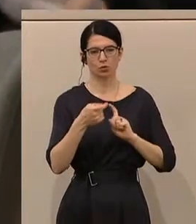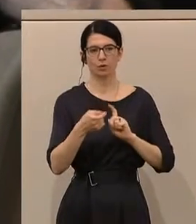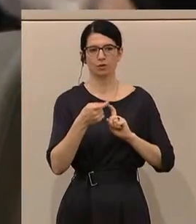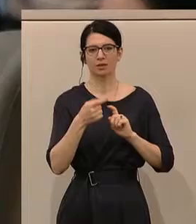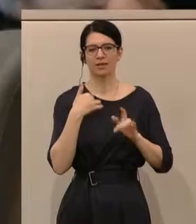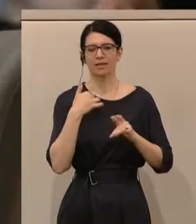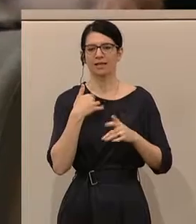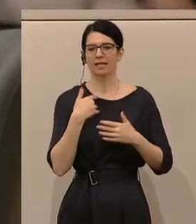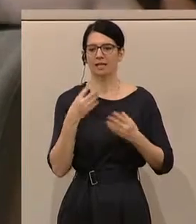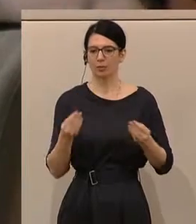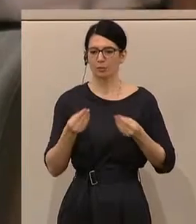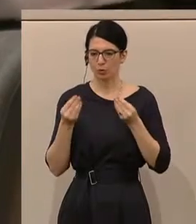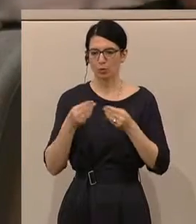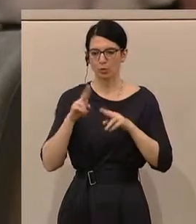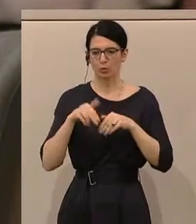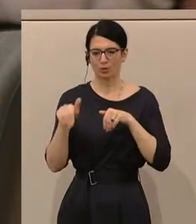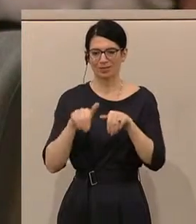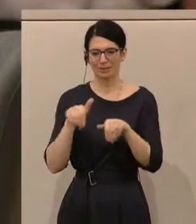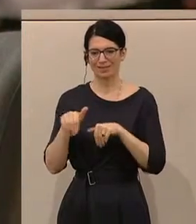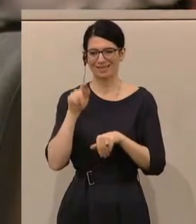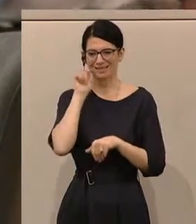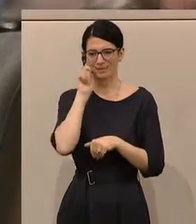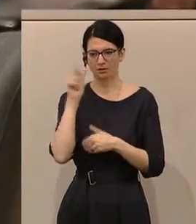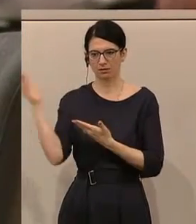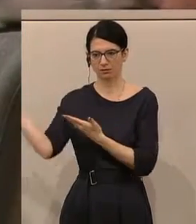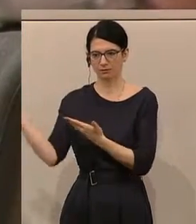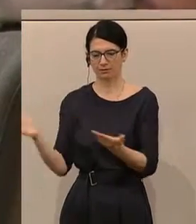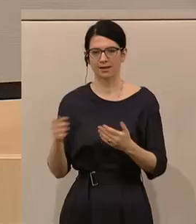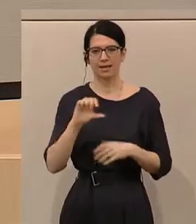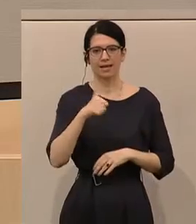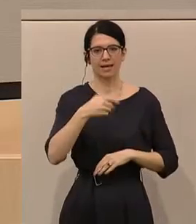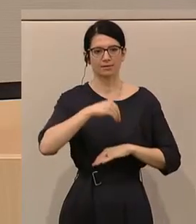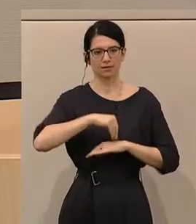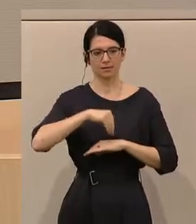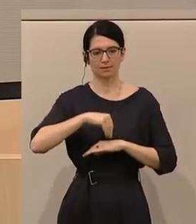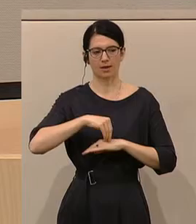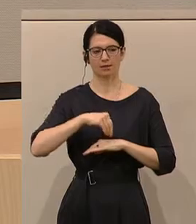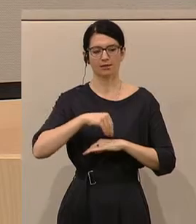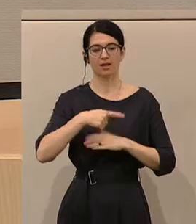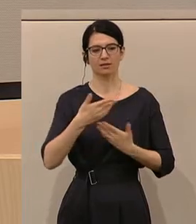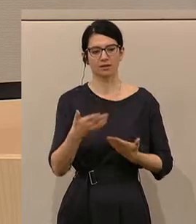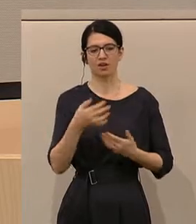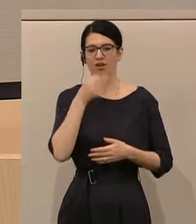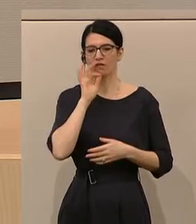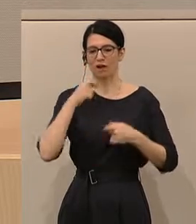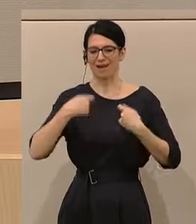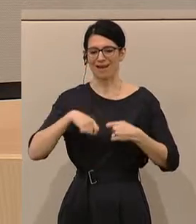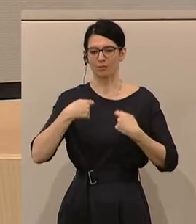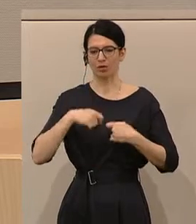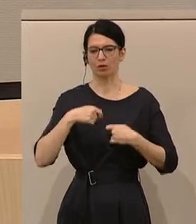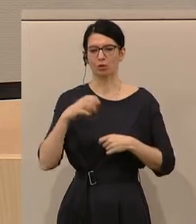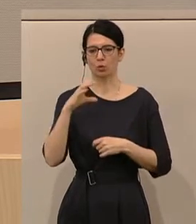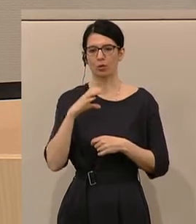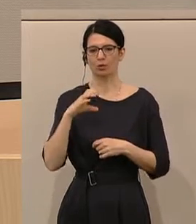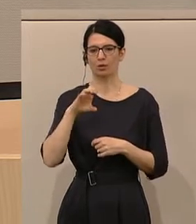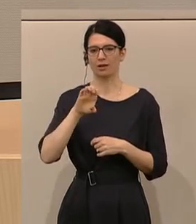ich begrüße die Frau Bundesministerin auch dazu. Als Erster zu Wort gemeldet ist die Frau Abgeordnete